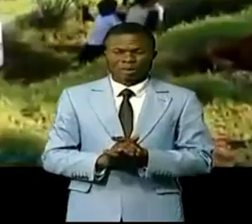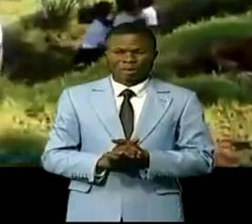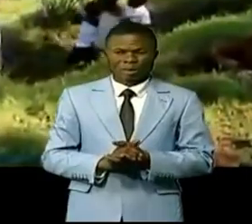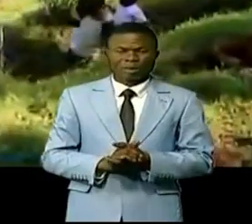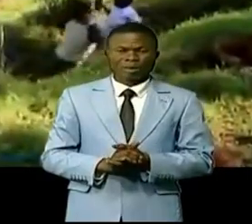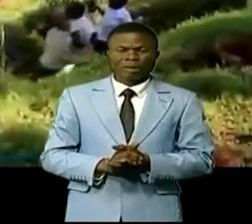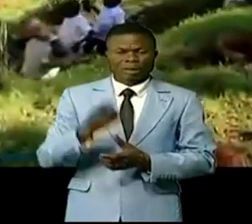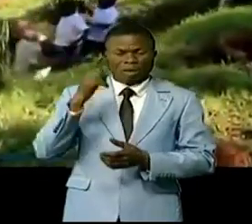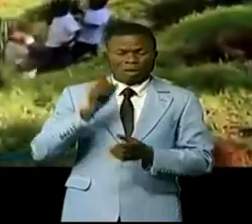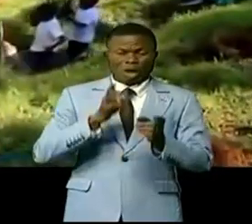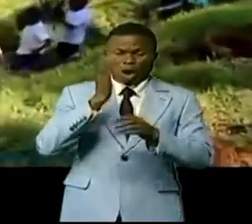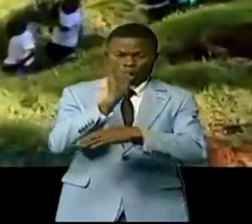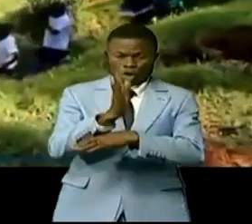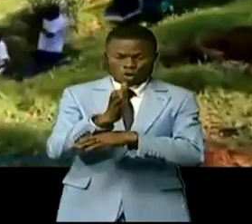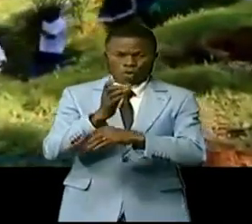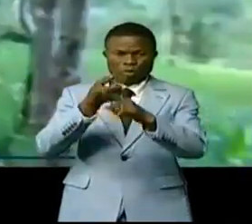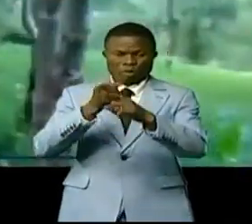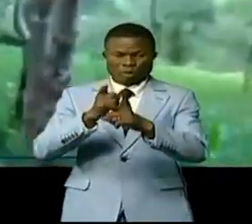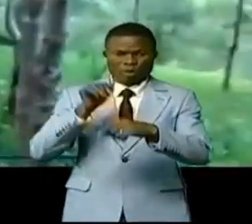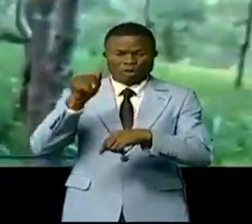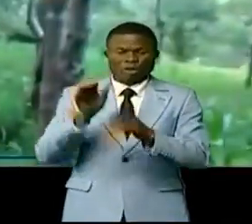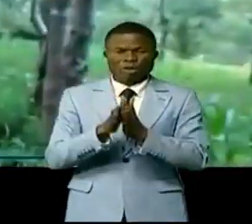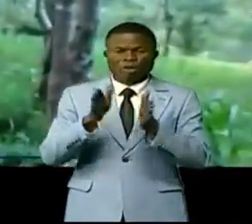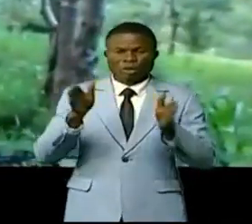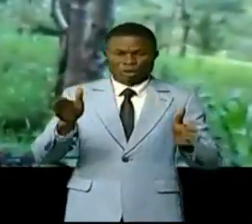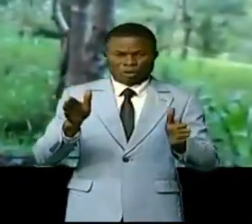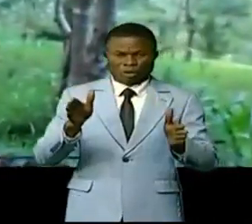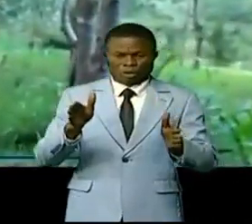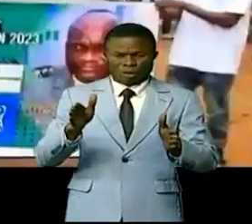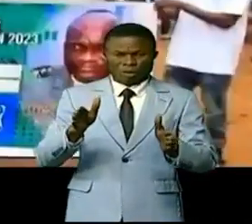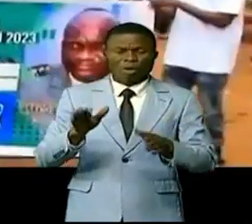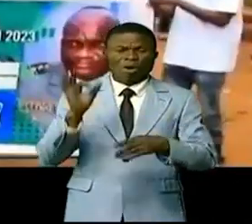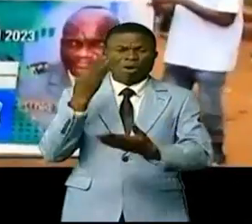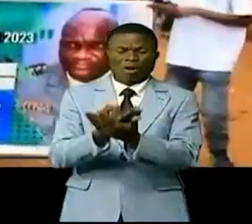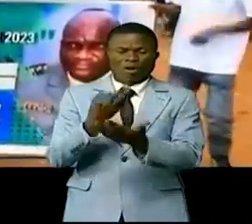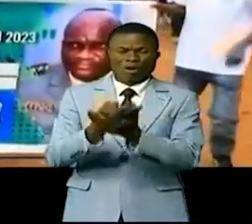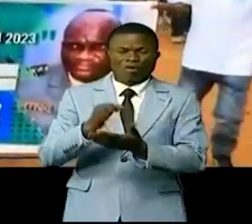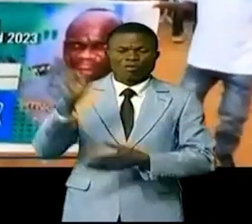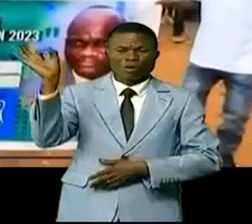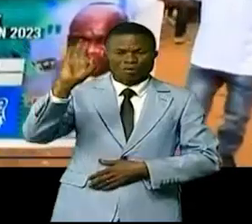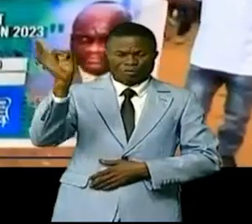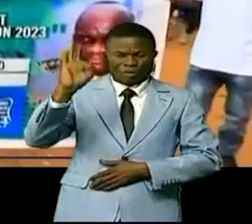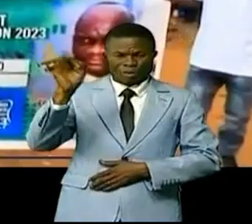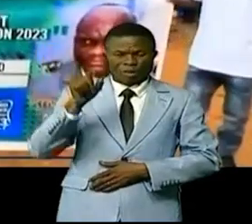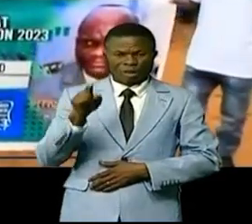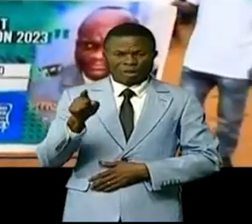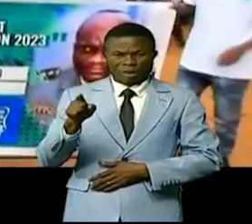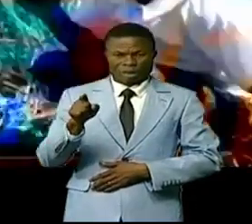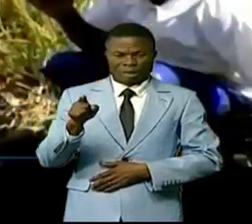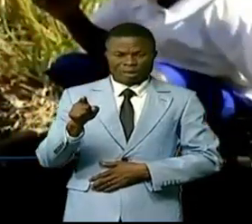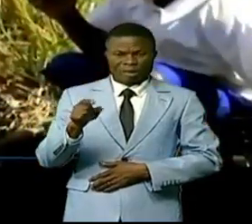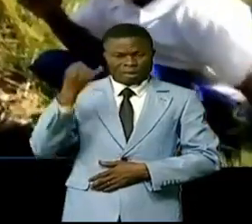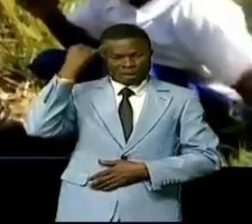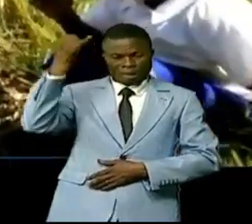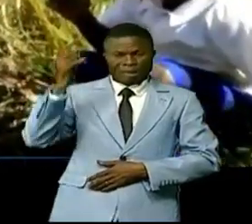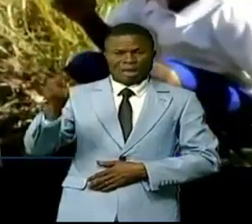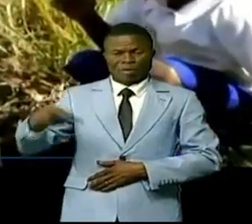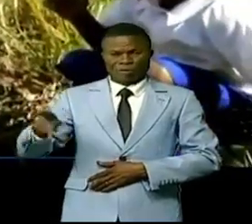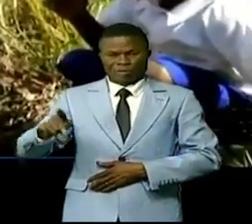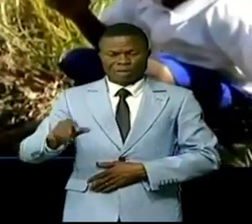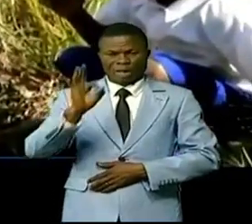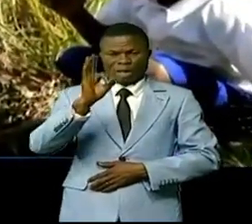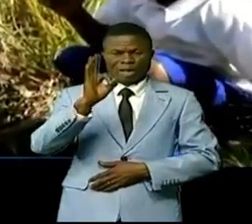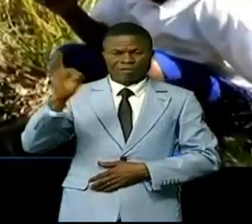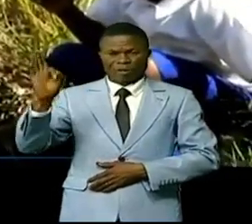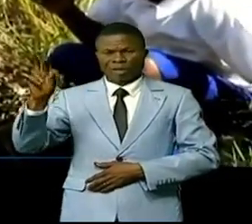Conformément aux orientations données par le directeur général du Fonds forestier national, Honoré Moulumba Kalala, l'antenne provinciale de